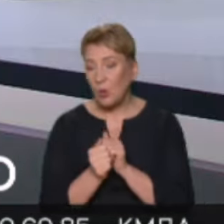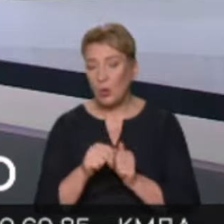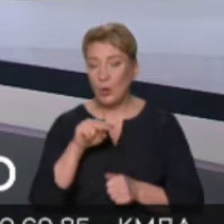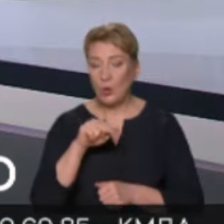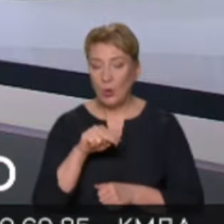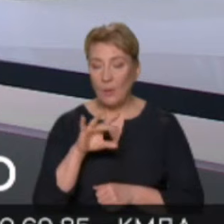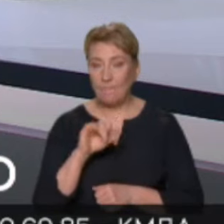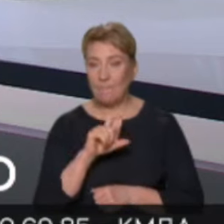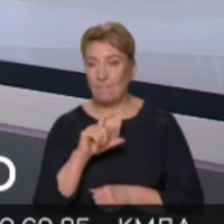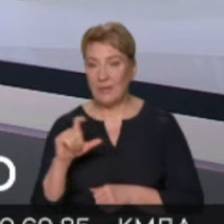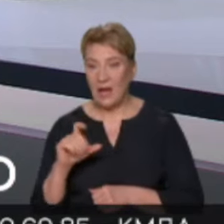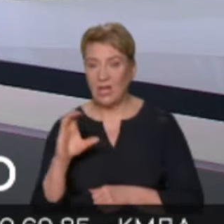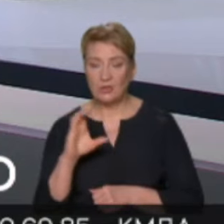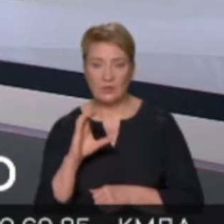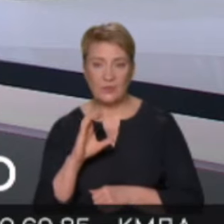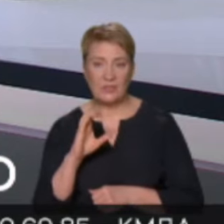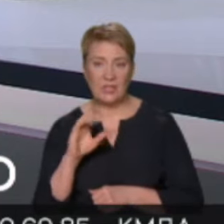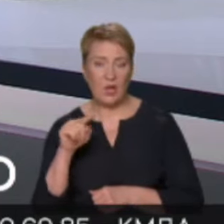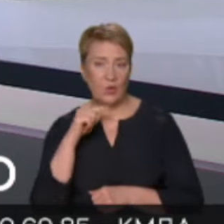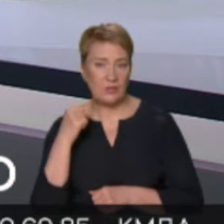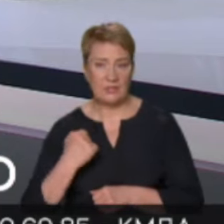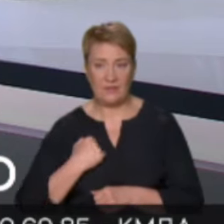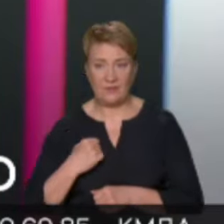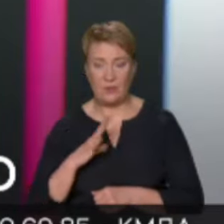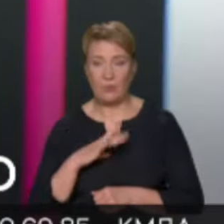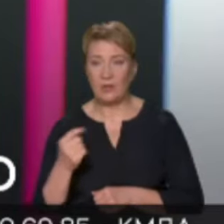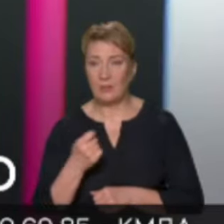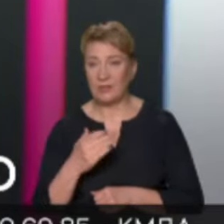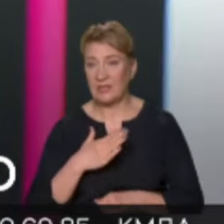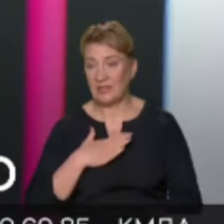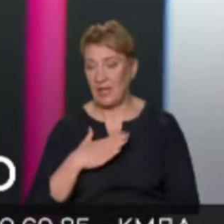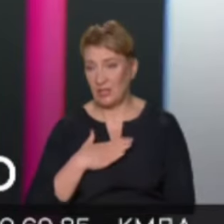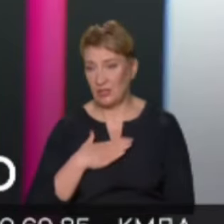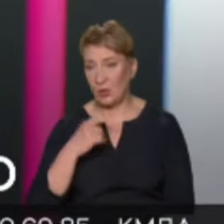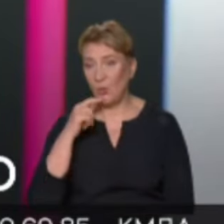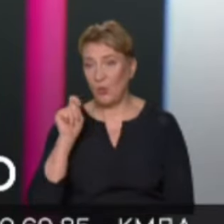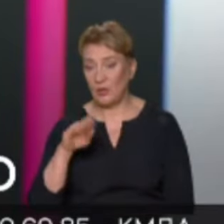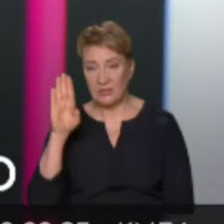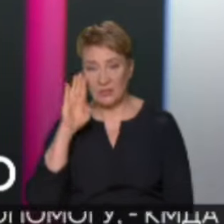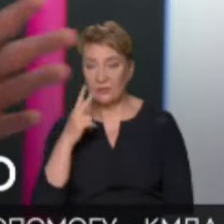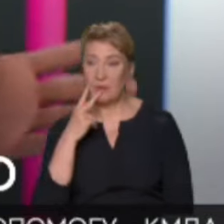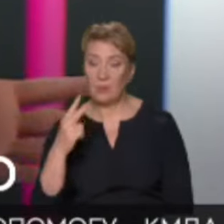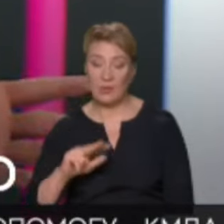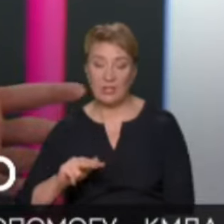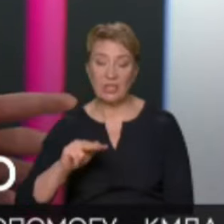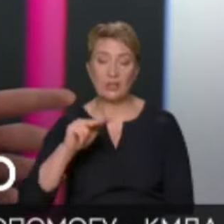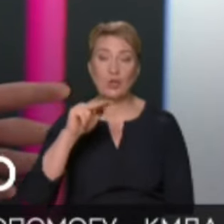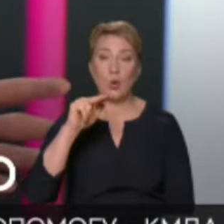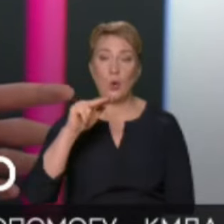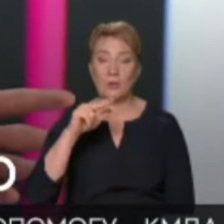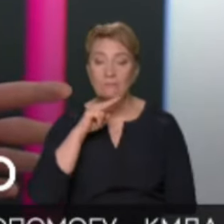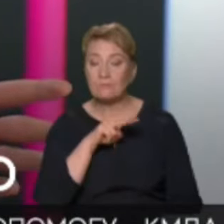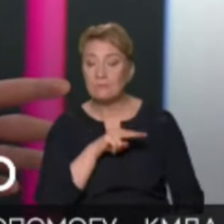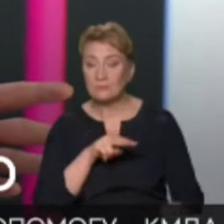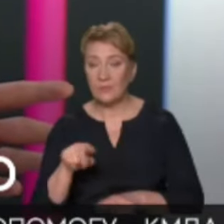збройні сили, там було їх небагато, російських військових, але наші хлопці побачили це зі свого дрона, що там відбувається якийсь